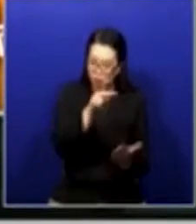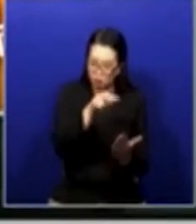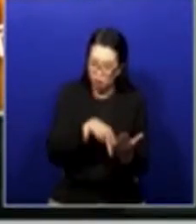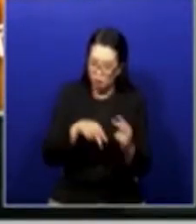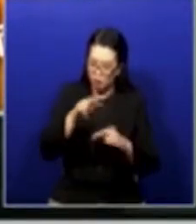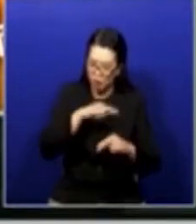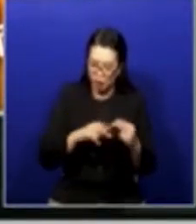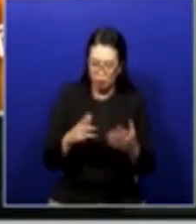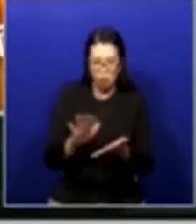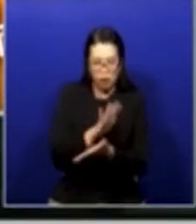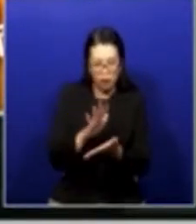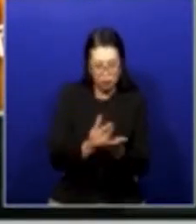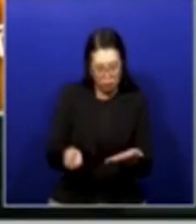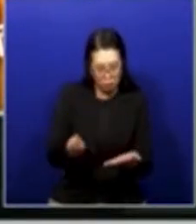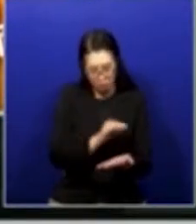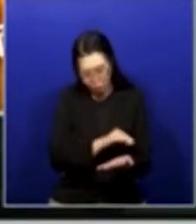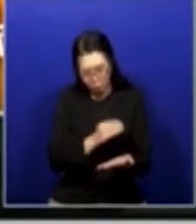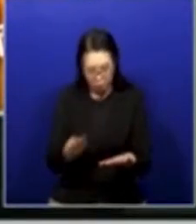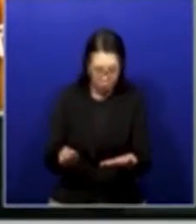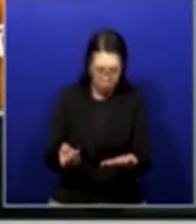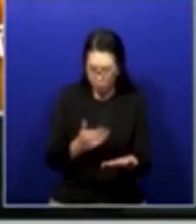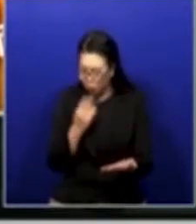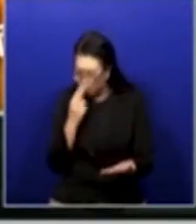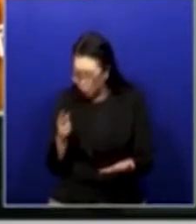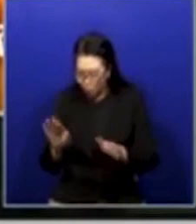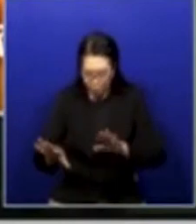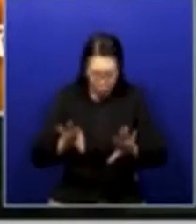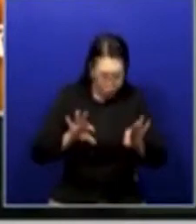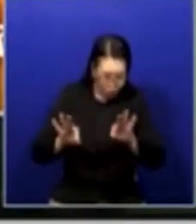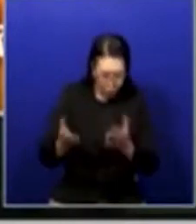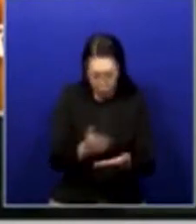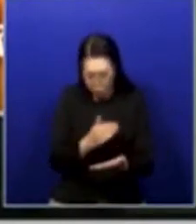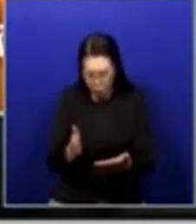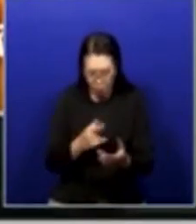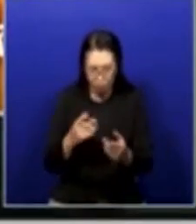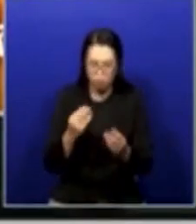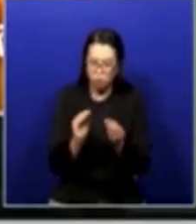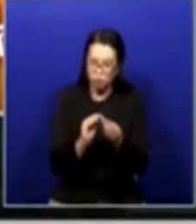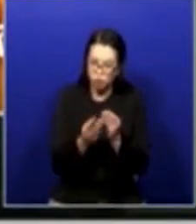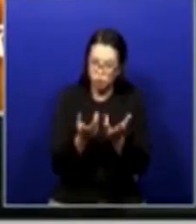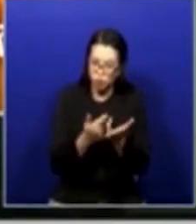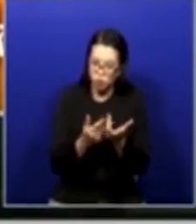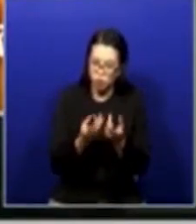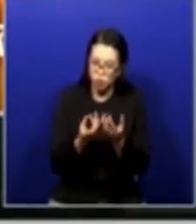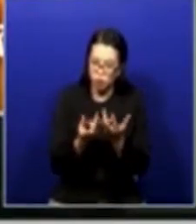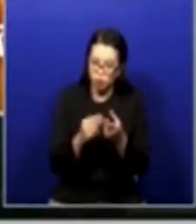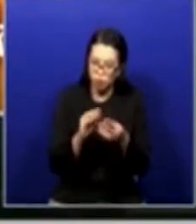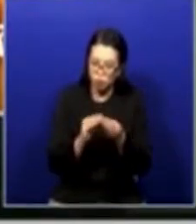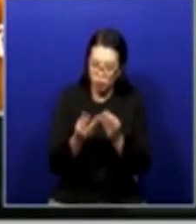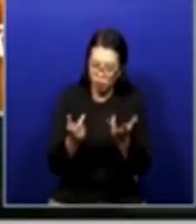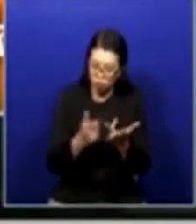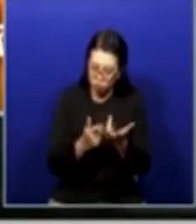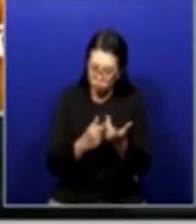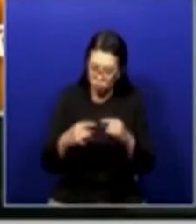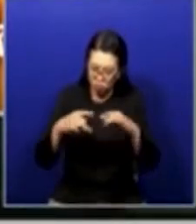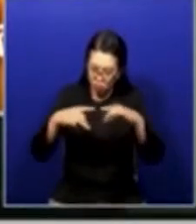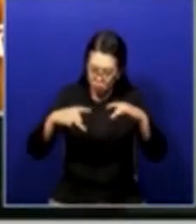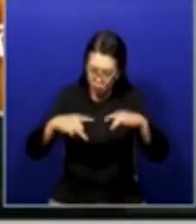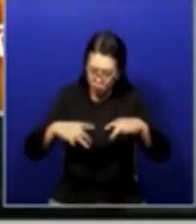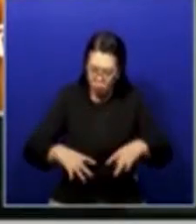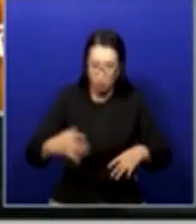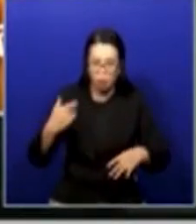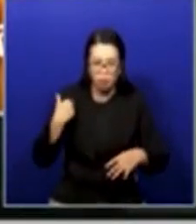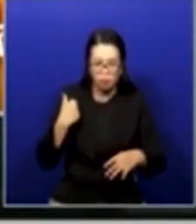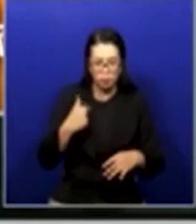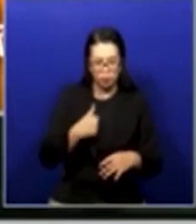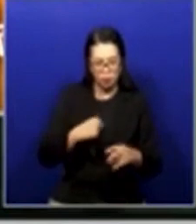ไปพลิกมาเปิดหน้านี้ปิดหน้านั้นตัวเลขบางอย่างก็ไม่ตรงคำถามคือเราจะพิจารณาให้ละเอียดรอบคอบได้อย่าง